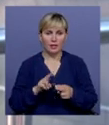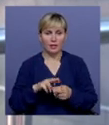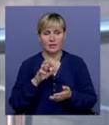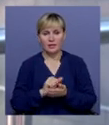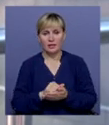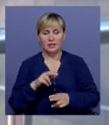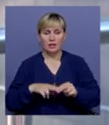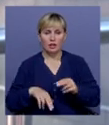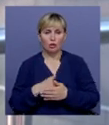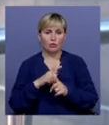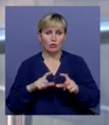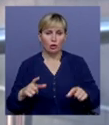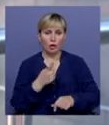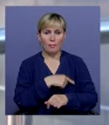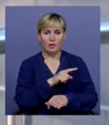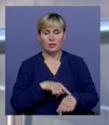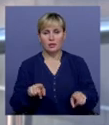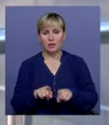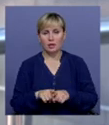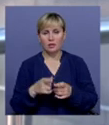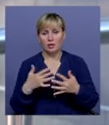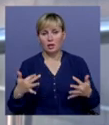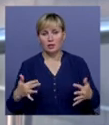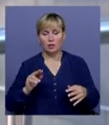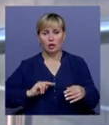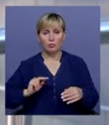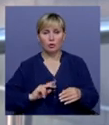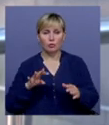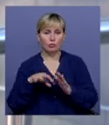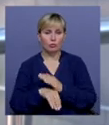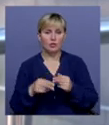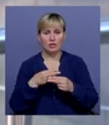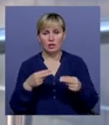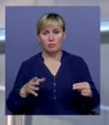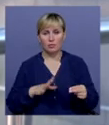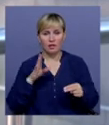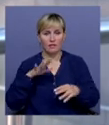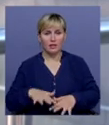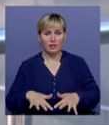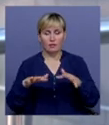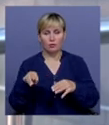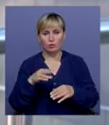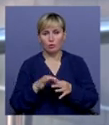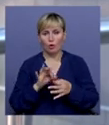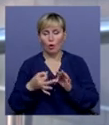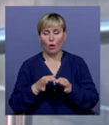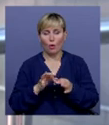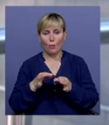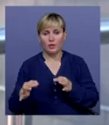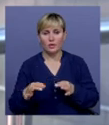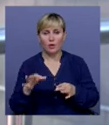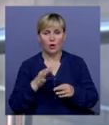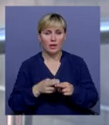строительство новых школ и больниц а также посевные работы однако ключевой темой стала паводковая ситуация в туркестанской в области о